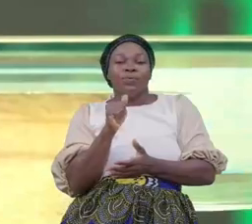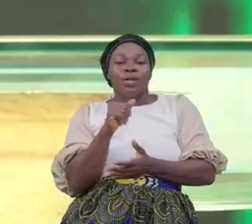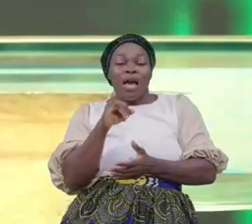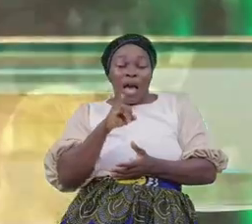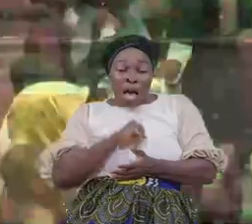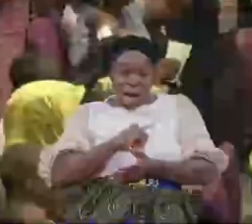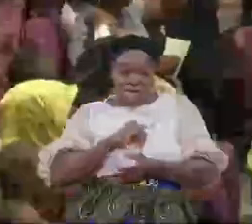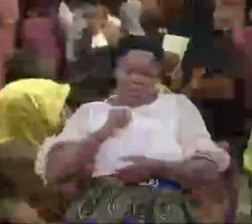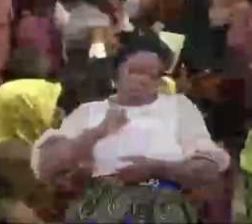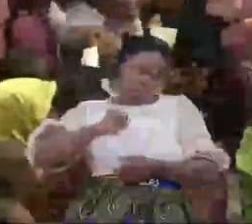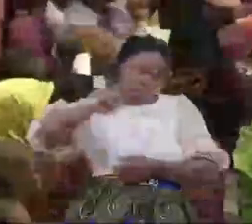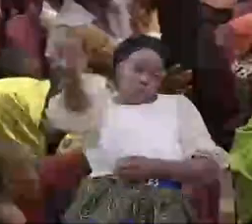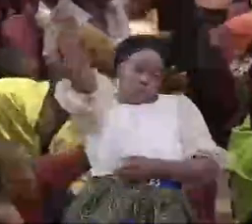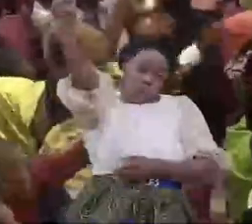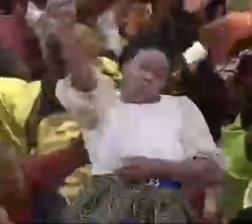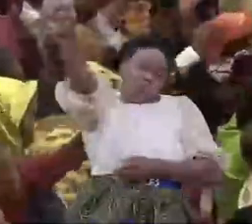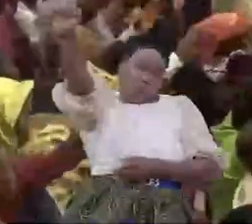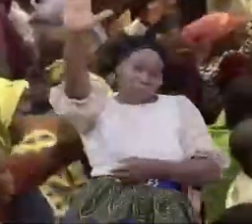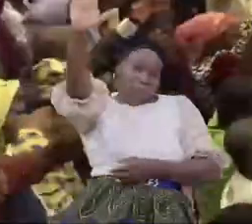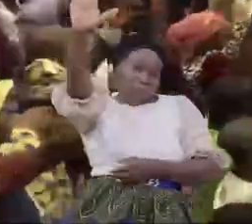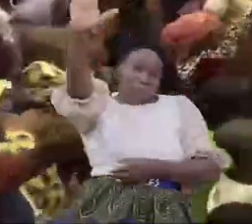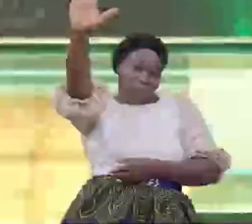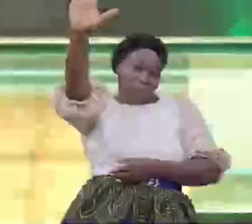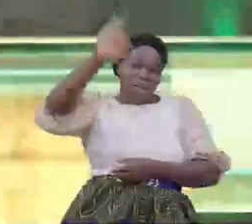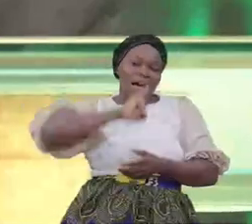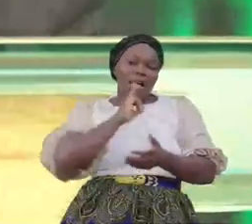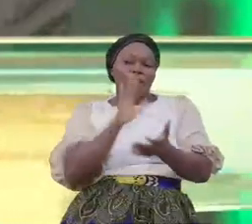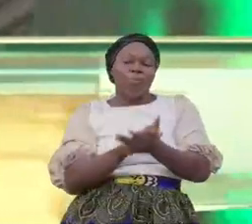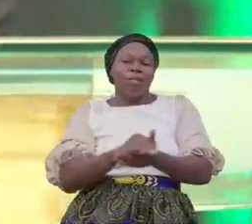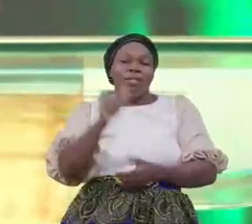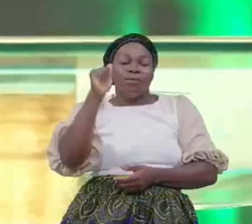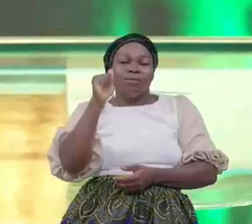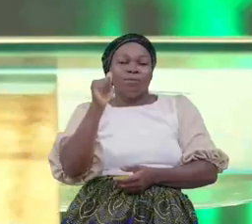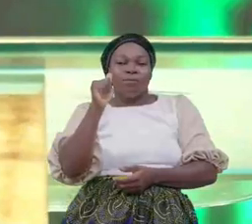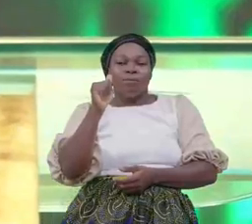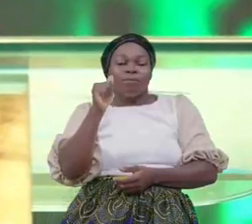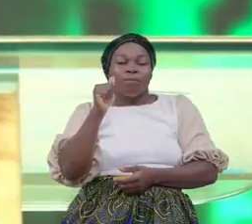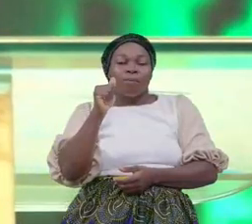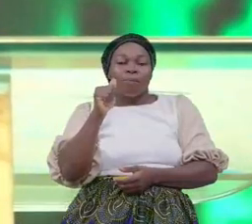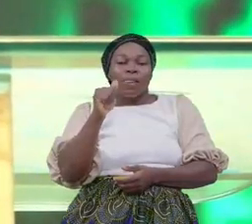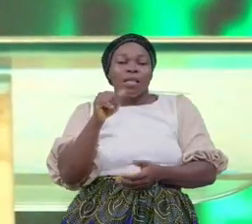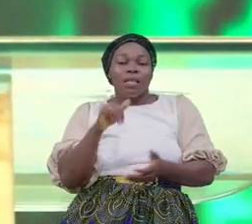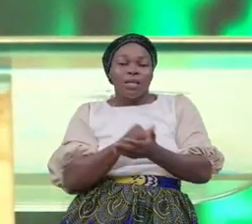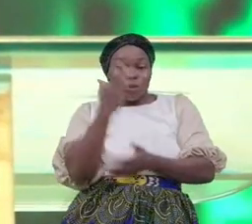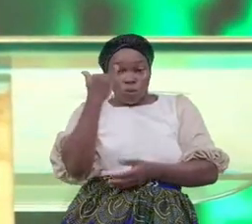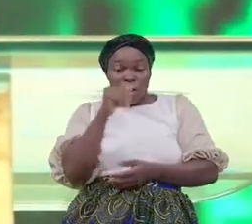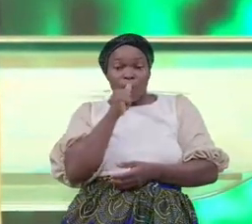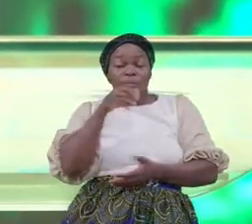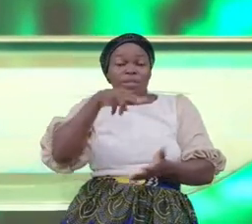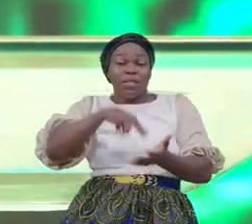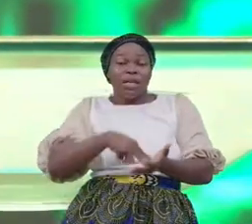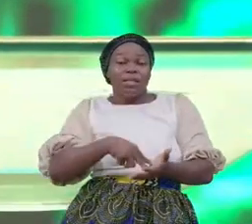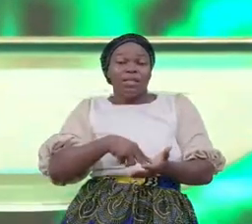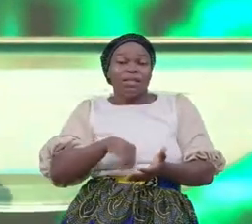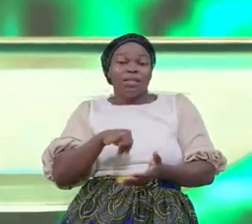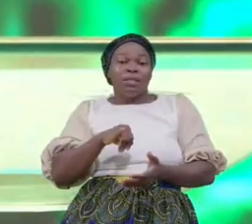C'est pourquoi j'étends mon bras. Je crois. C'est pourquoi je me tiens debout. Je